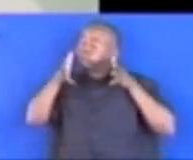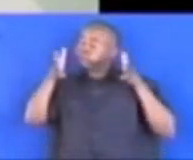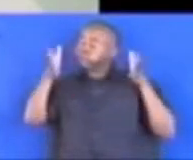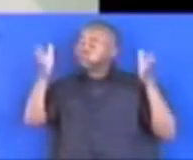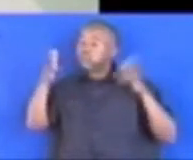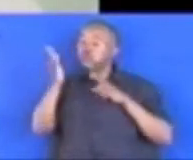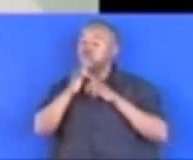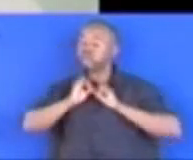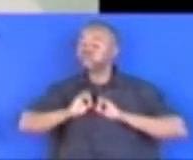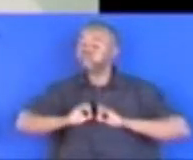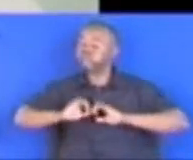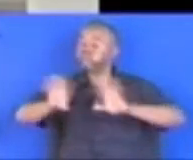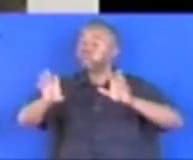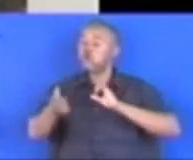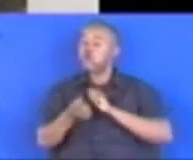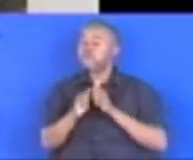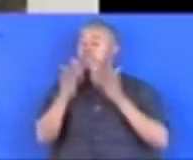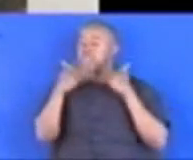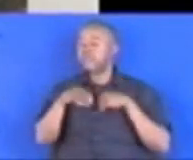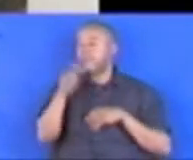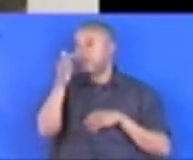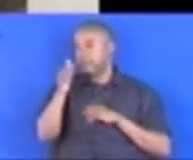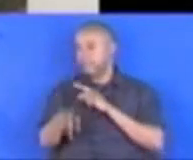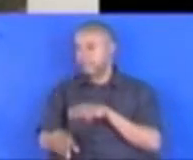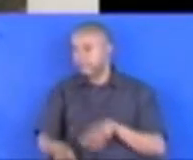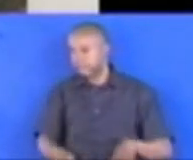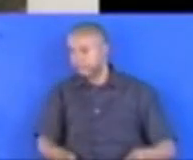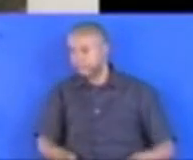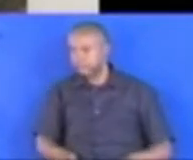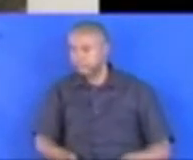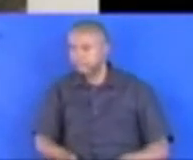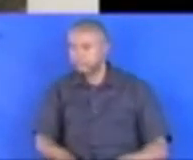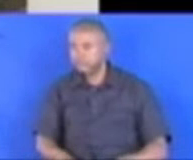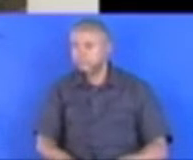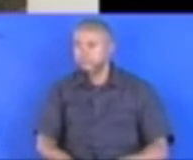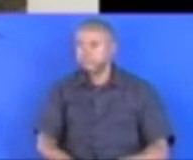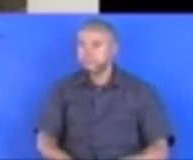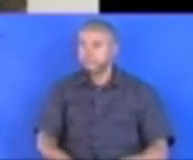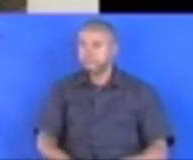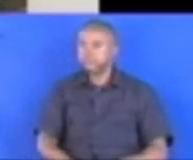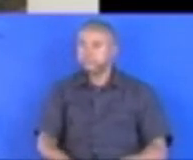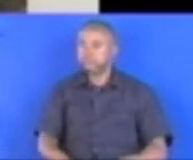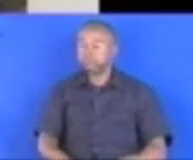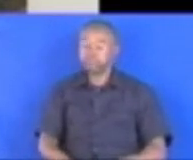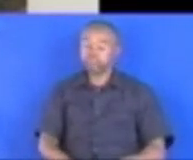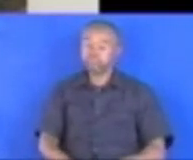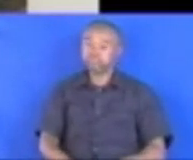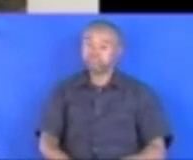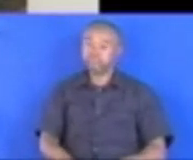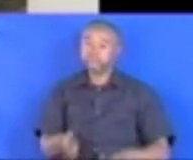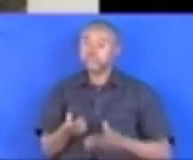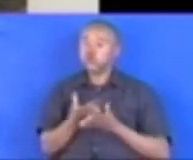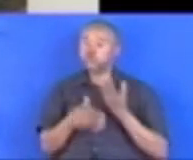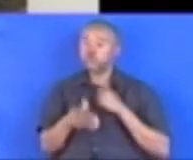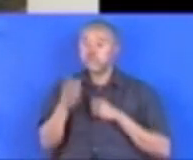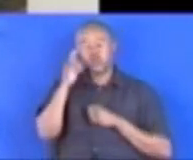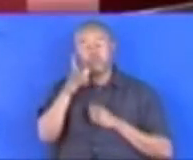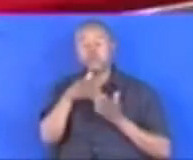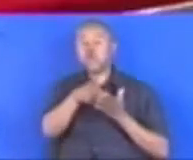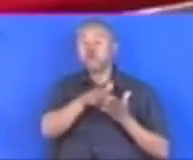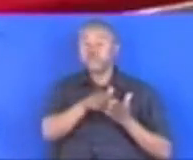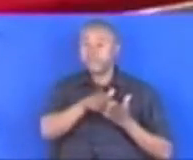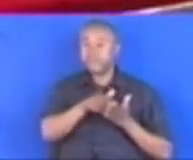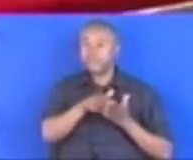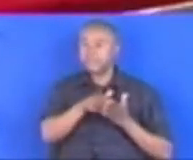ugavi wa bidhaa za afya nchini ngazi zote. kutokana na kubainika kuwepo kwa uzembe